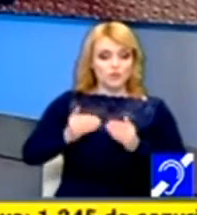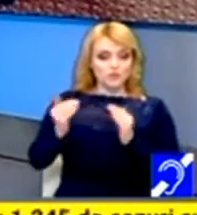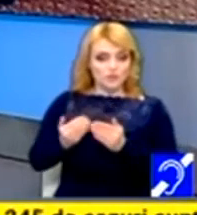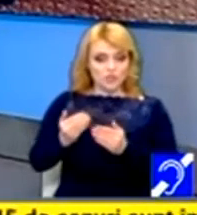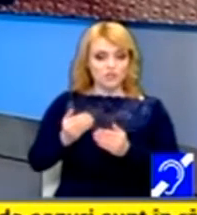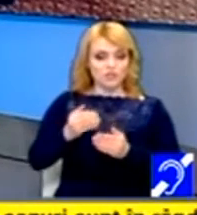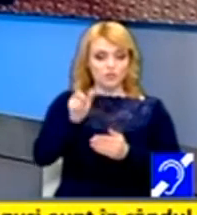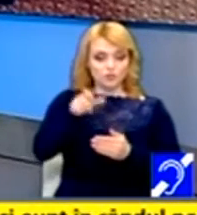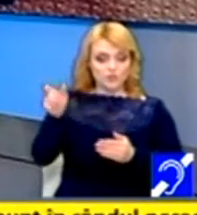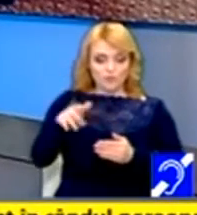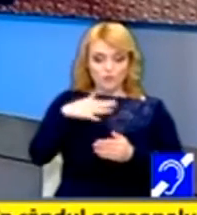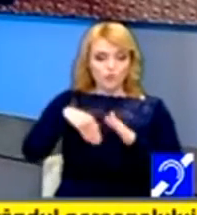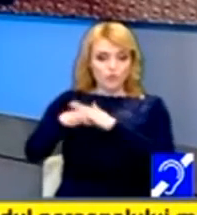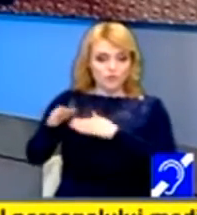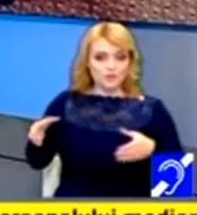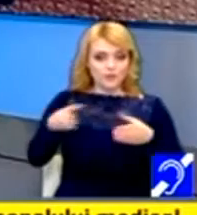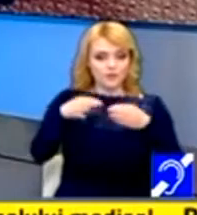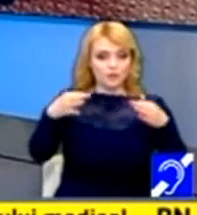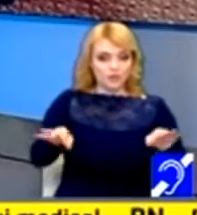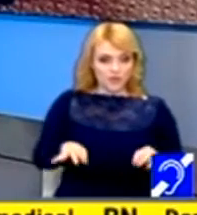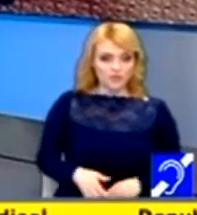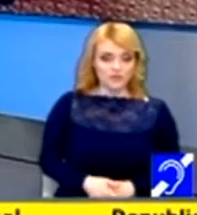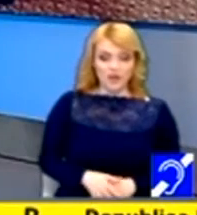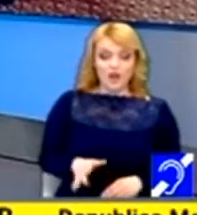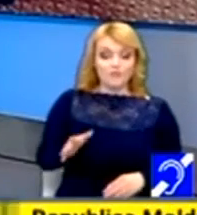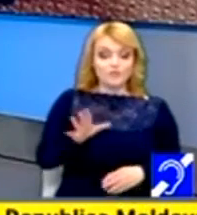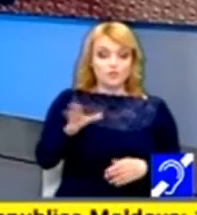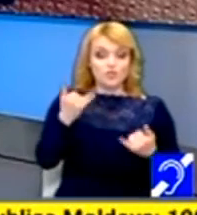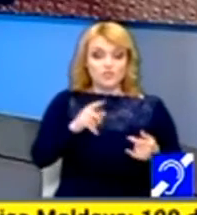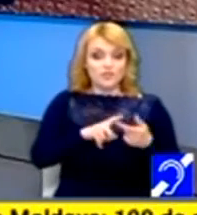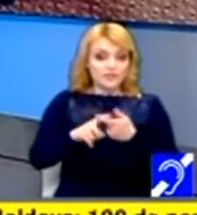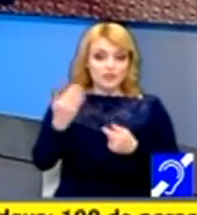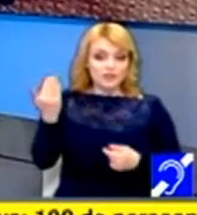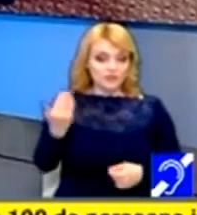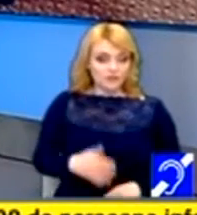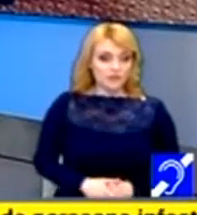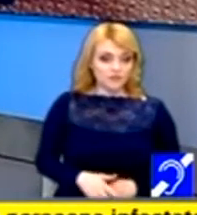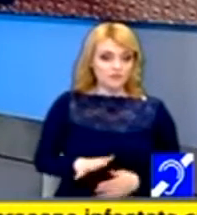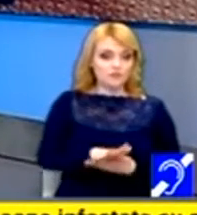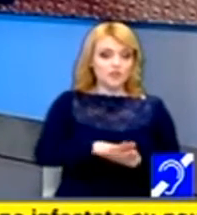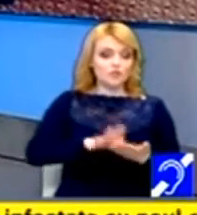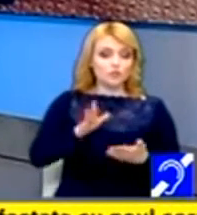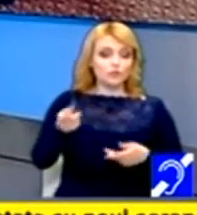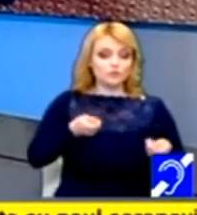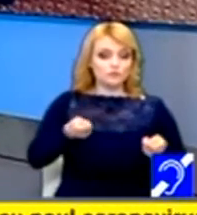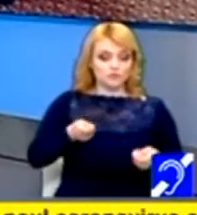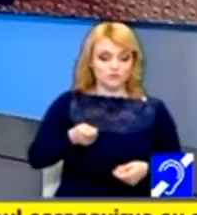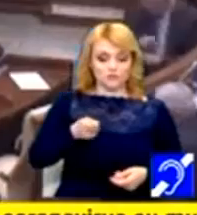ecuație politică nu trebuie subapreciat Partidul Democrat, de care poate depinde până la urmă soarta